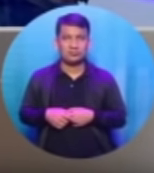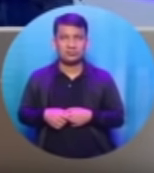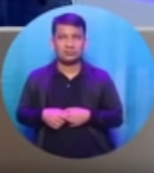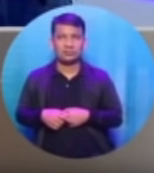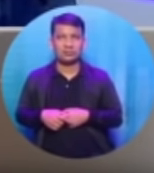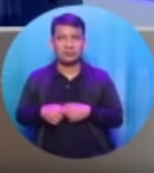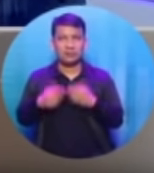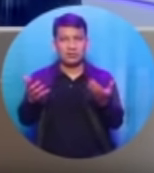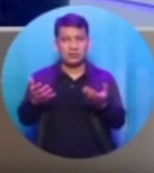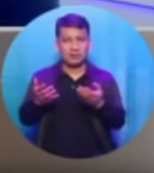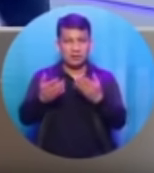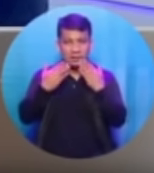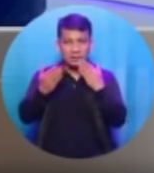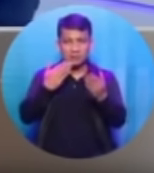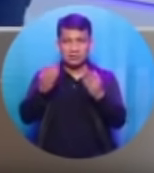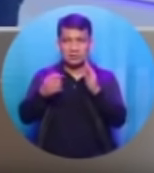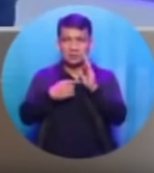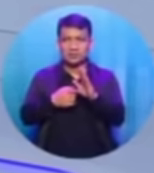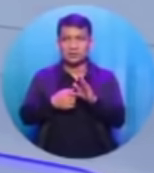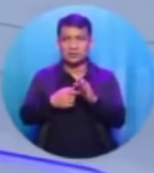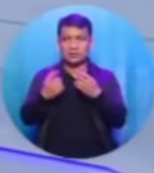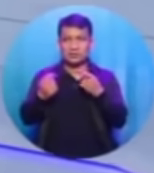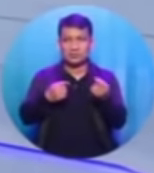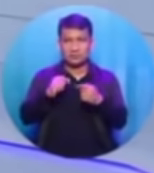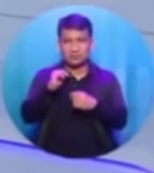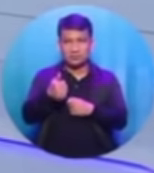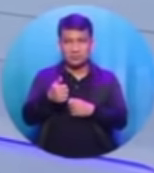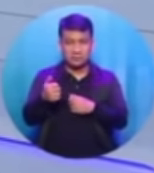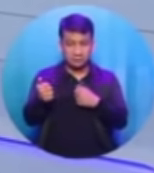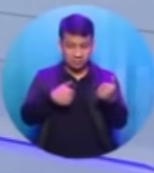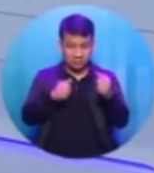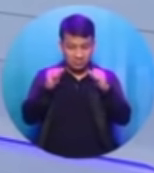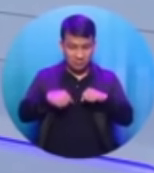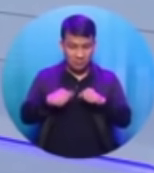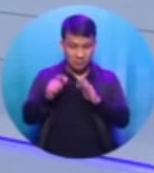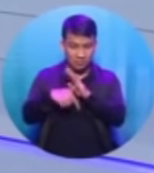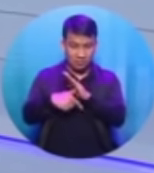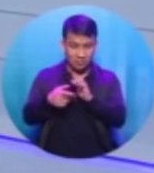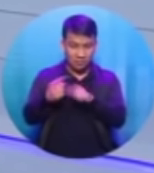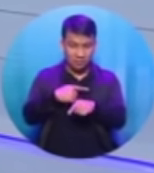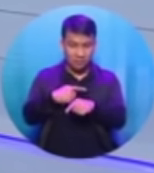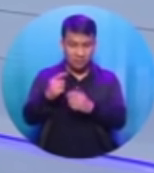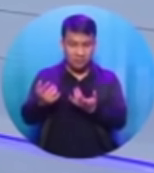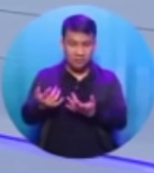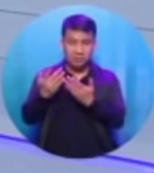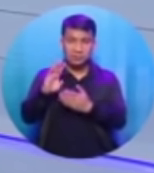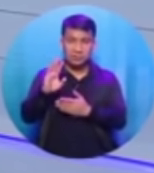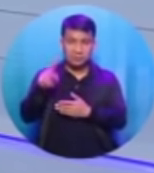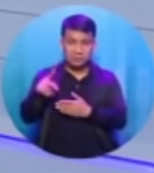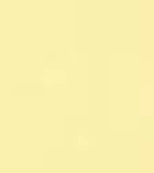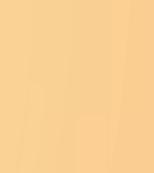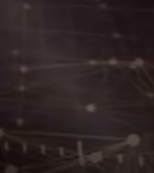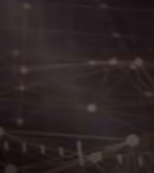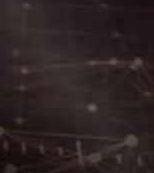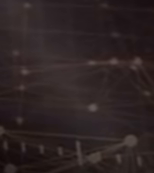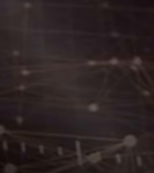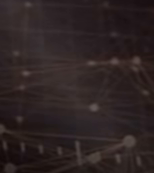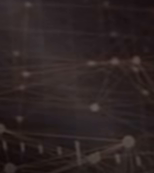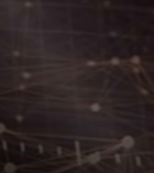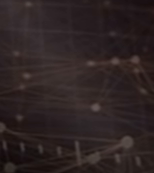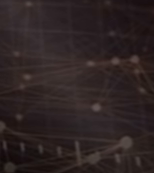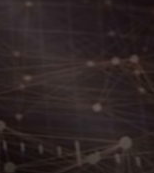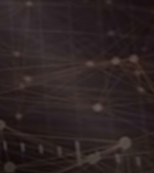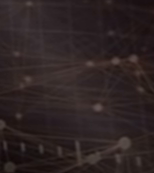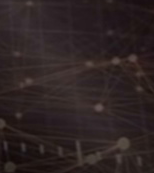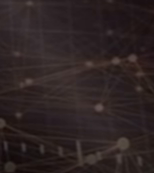yon. Okay, sige po. Salamat po, Sir, ha. Hintayin niyo po kami bukas. Pero mamaya po, Sir, may pupunta dyan taga Fire Department, Mayor's Office. Okay, Sir?